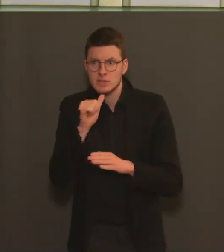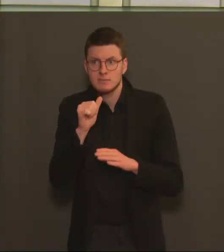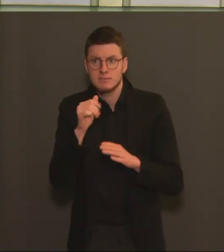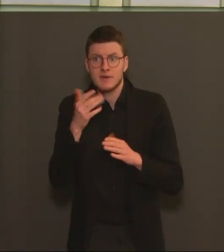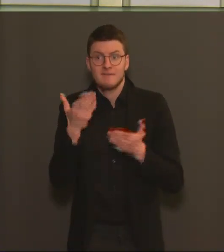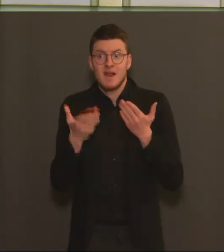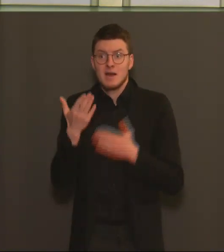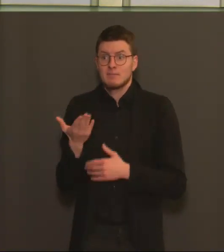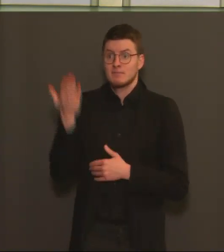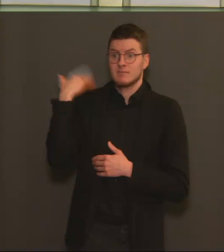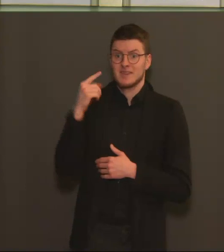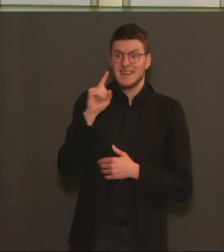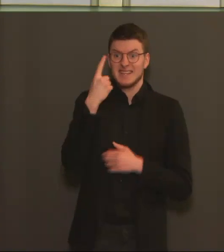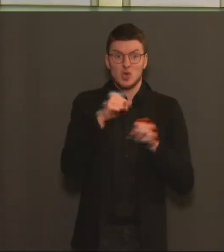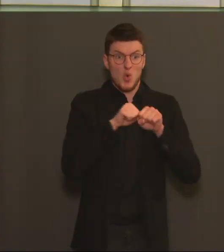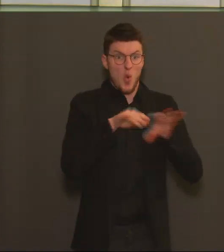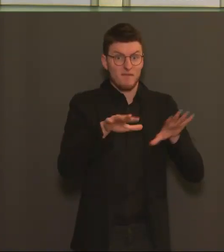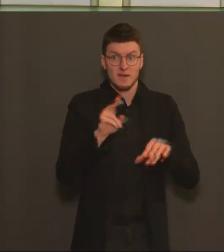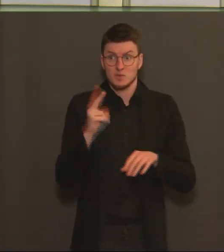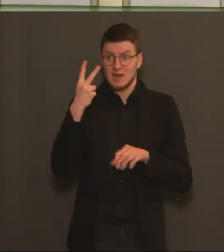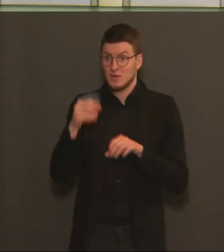golf die we gekend hebben vorig jaar.